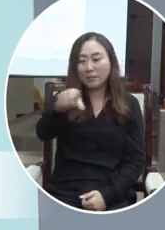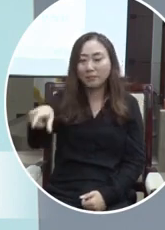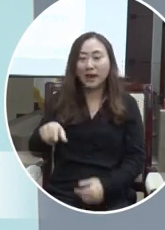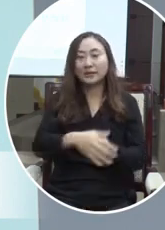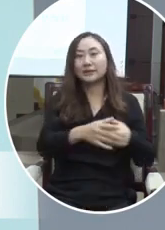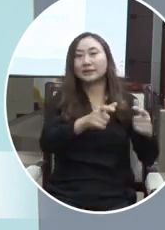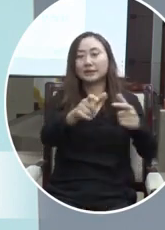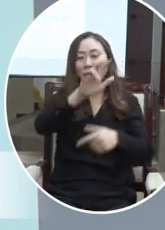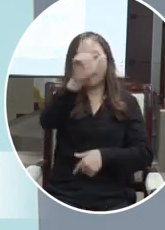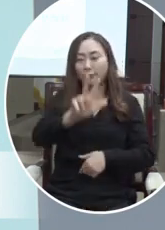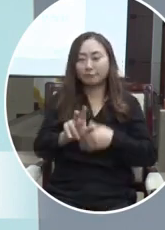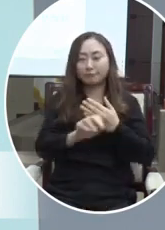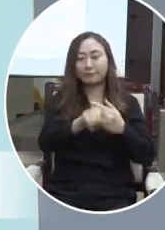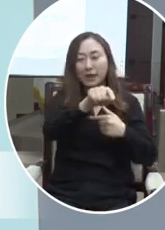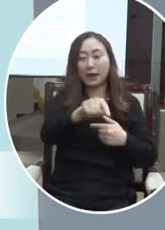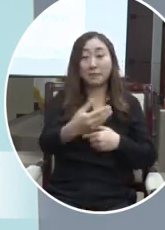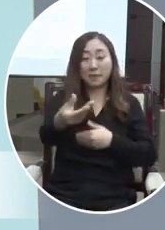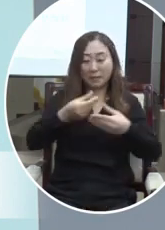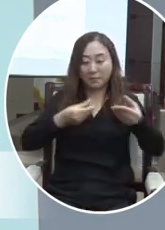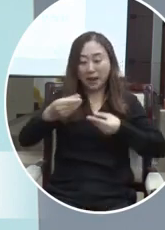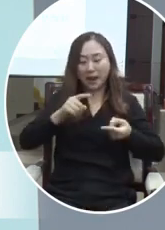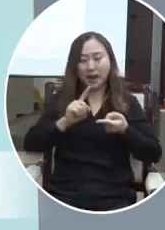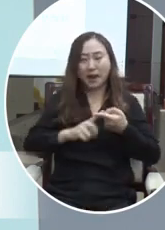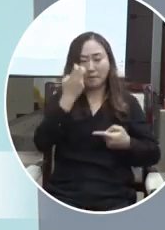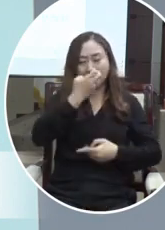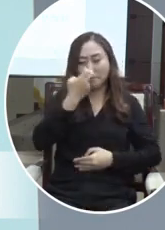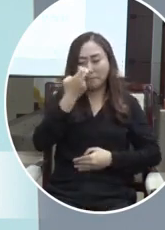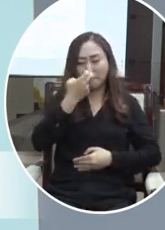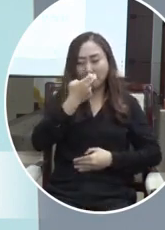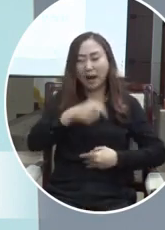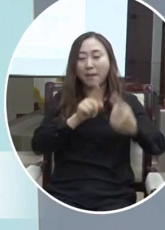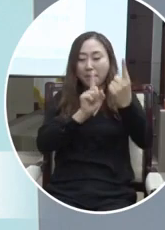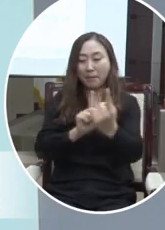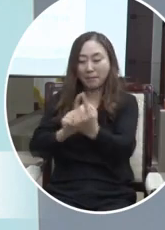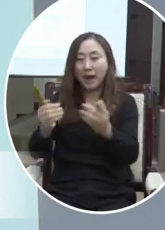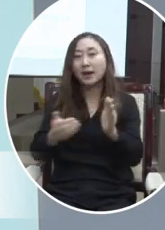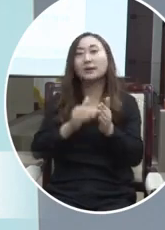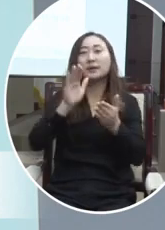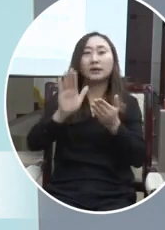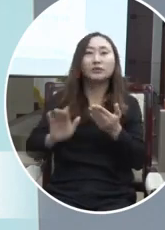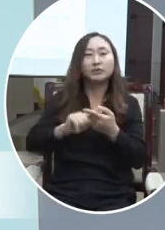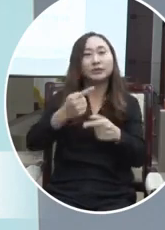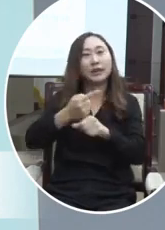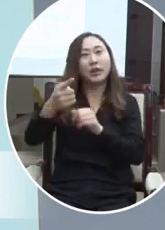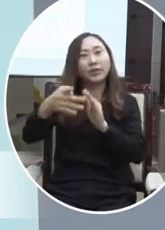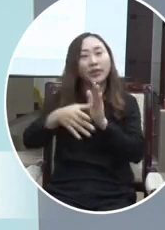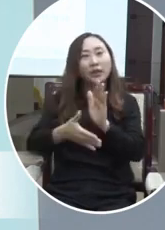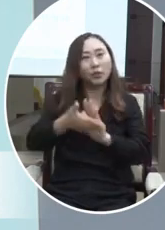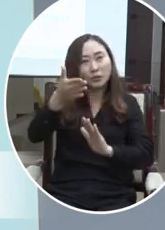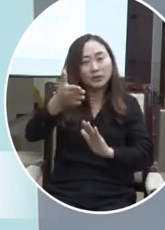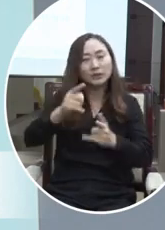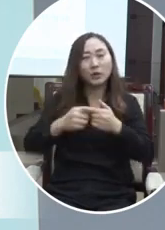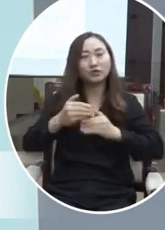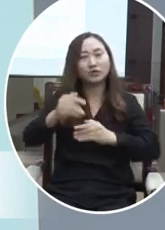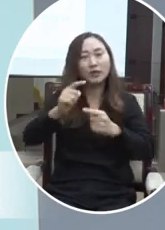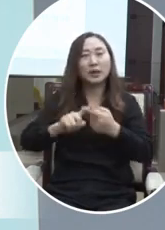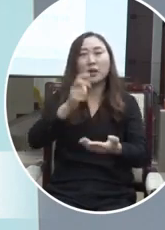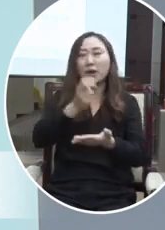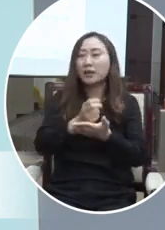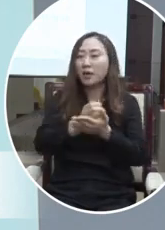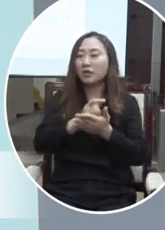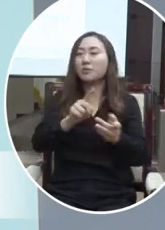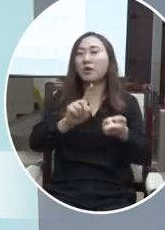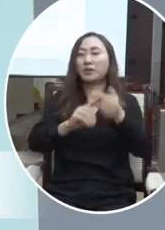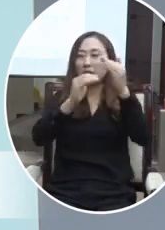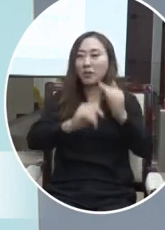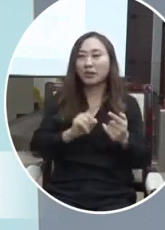포함하여 면담조사를 실시한 후 12월까지 예비 대상지를 우선 선발하고 내년에 탄소중립도시 추진 전략 및 관련 규정